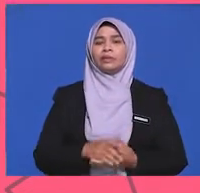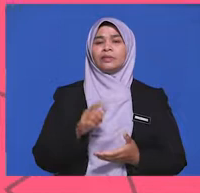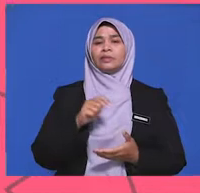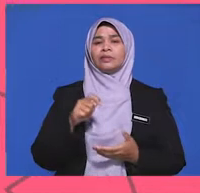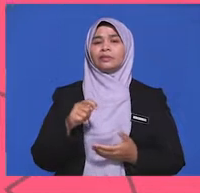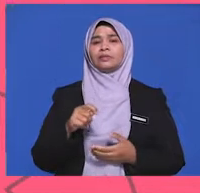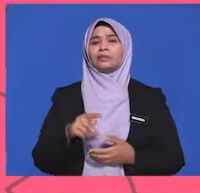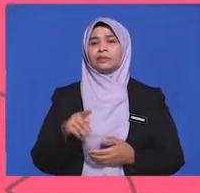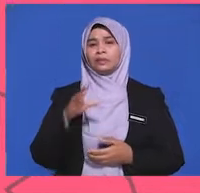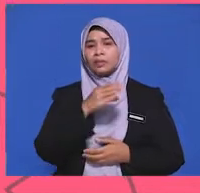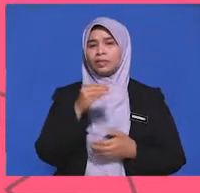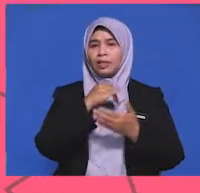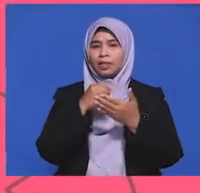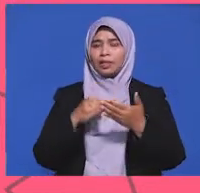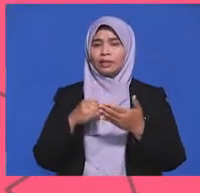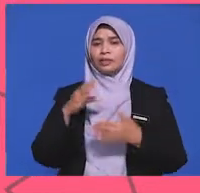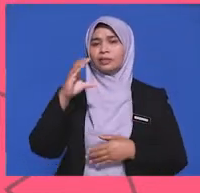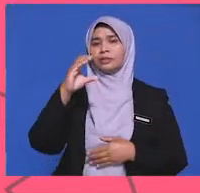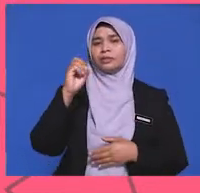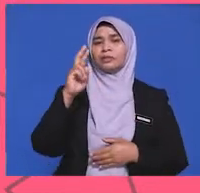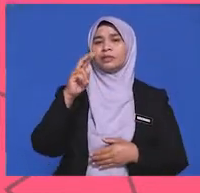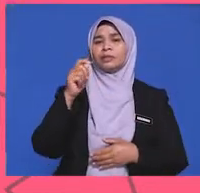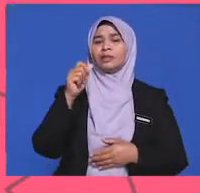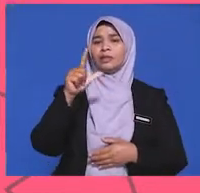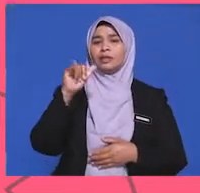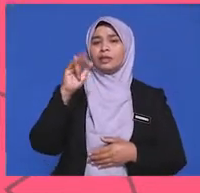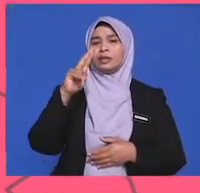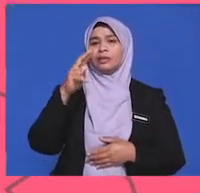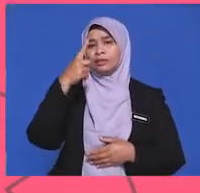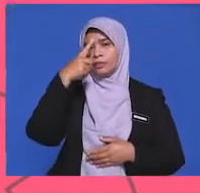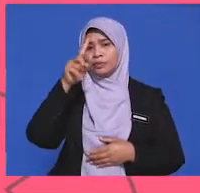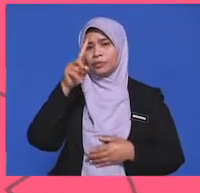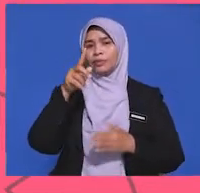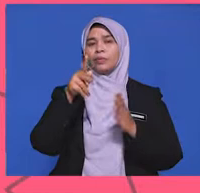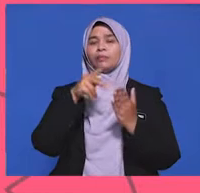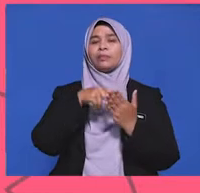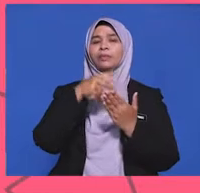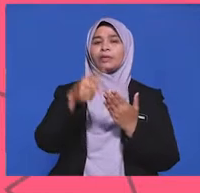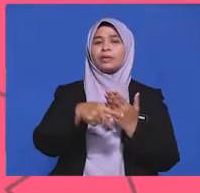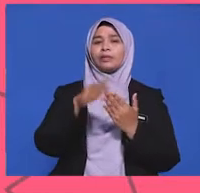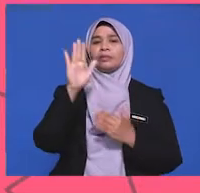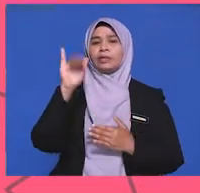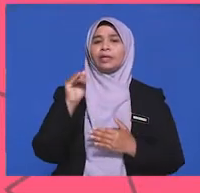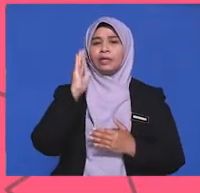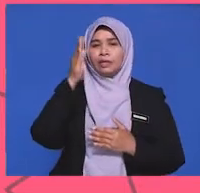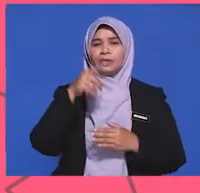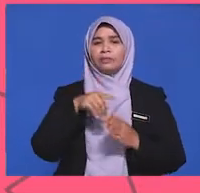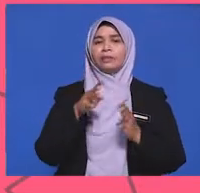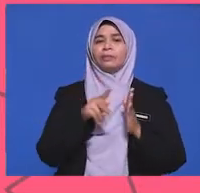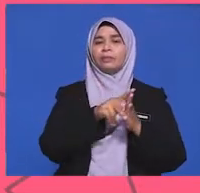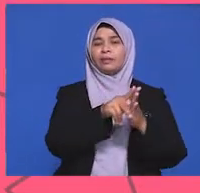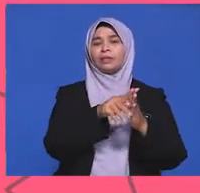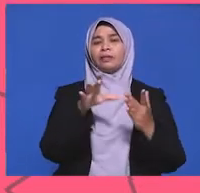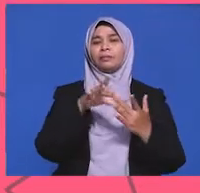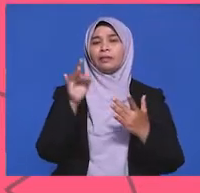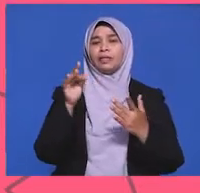Tuliskan pseudocode dan lakarkan carta alir untuk program yang akan